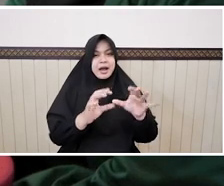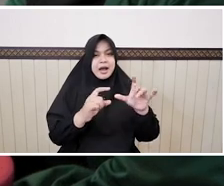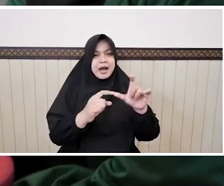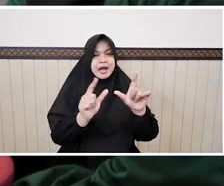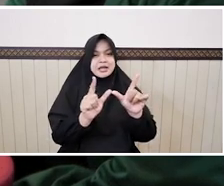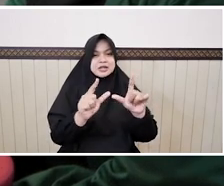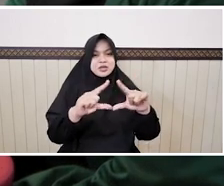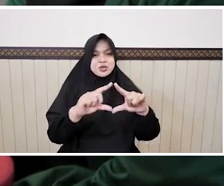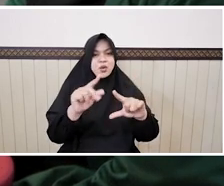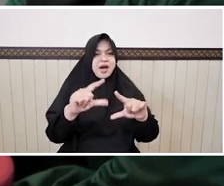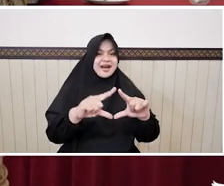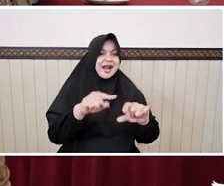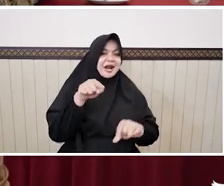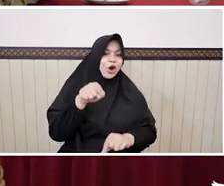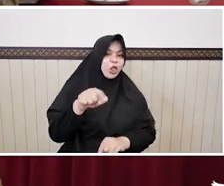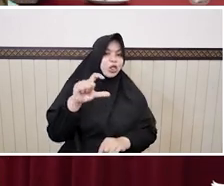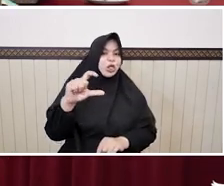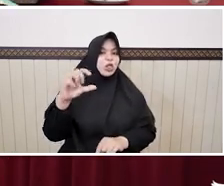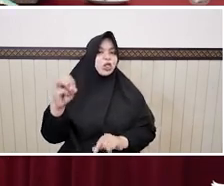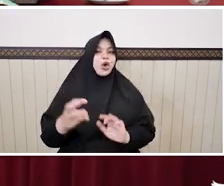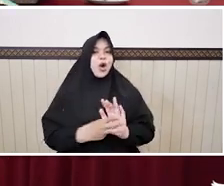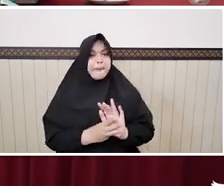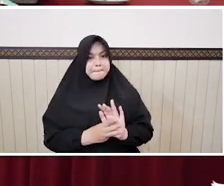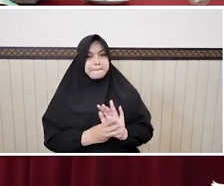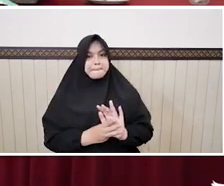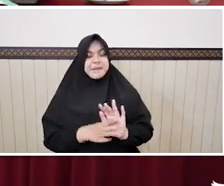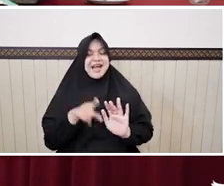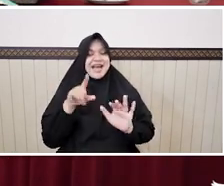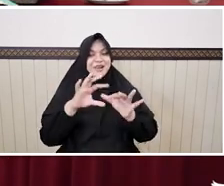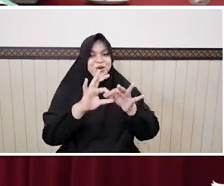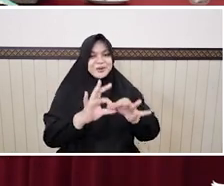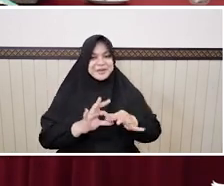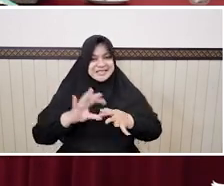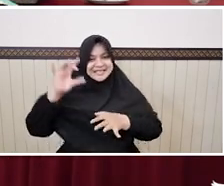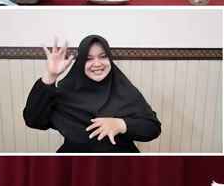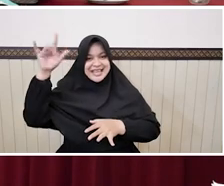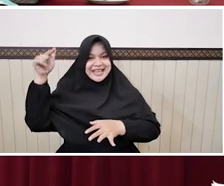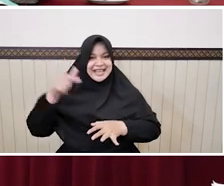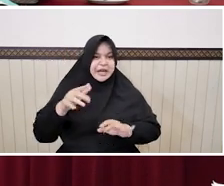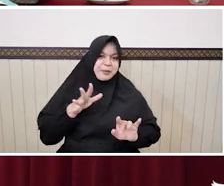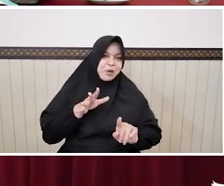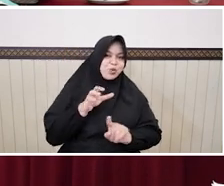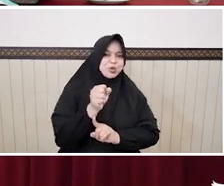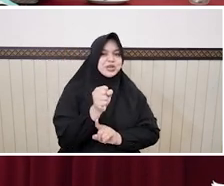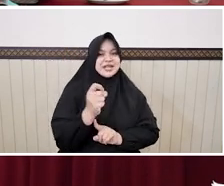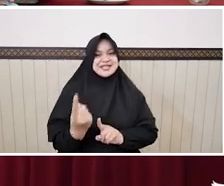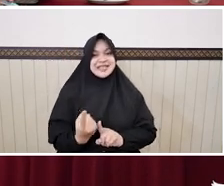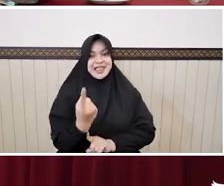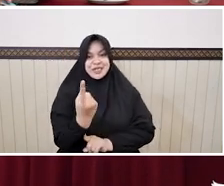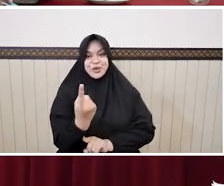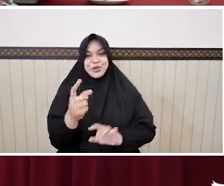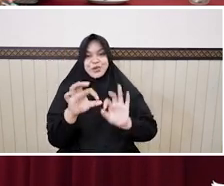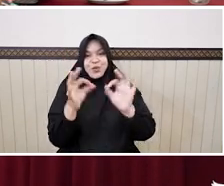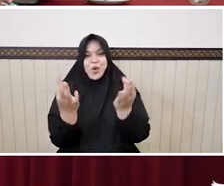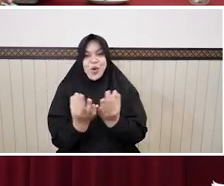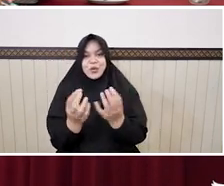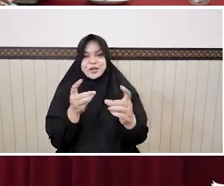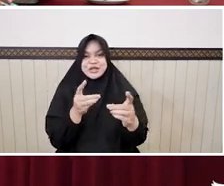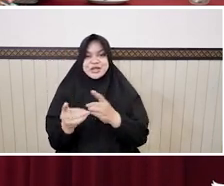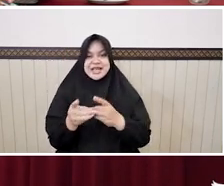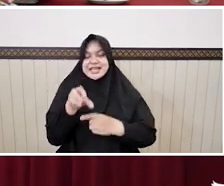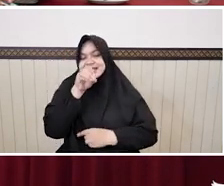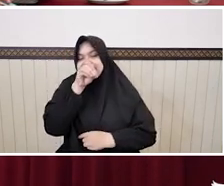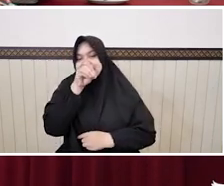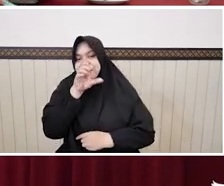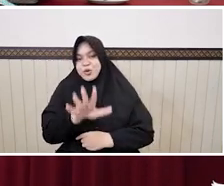suara.com makanya kemudian kolaborasi ini pada siang hari ini mewujudkan satu forum diskusi yang